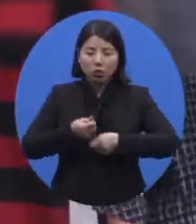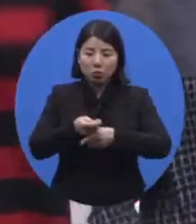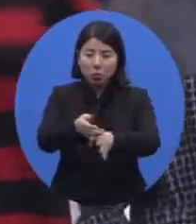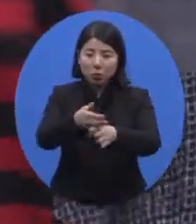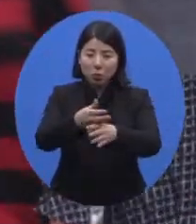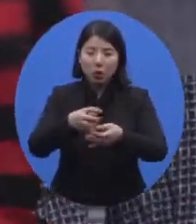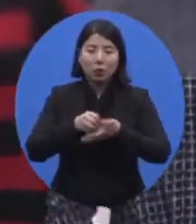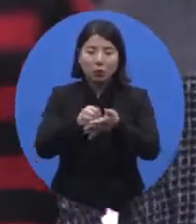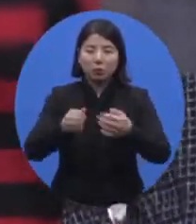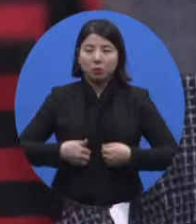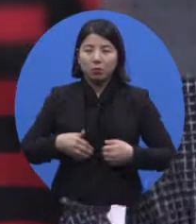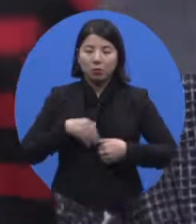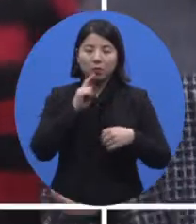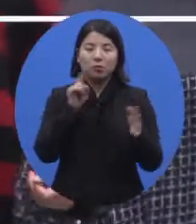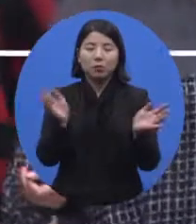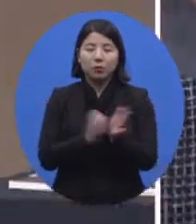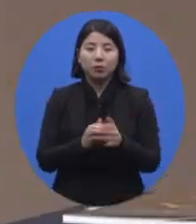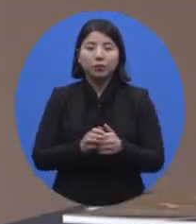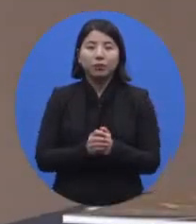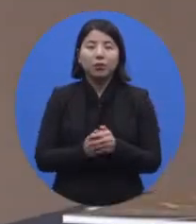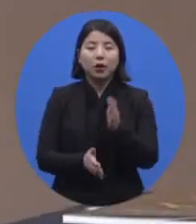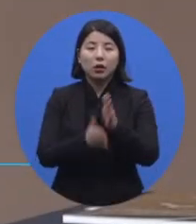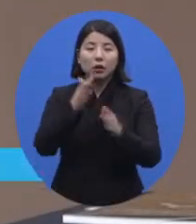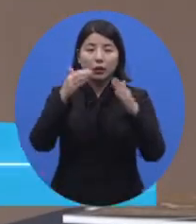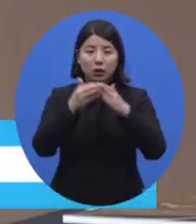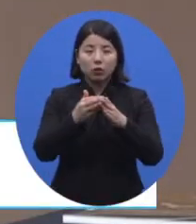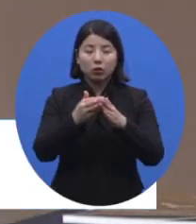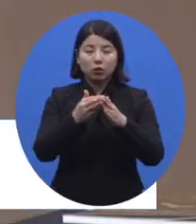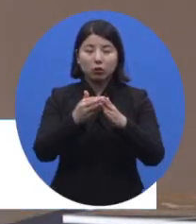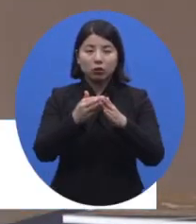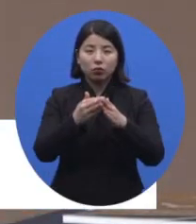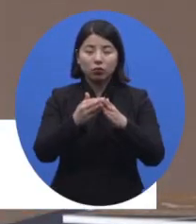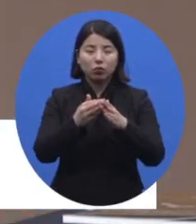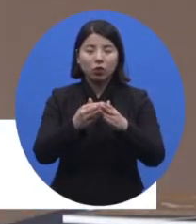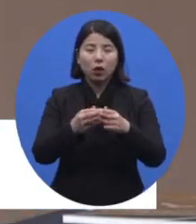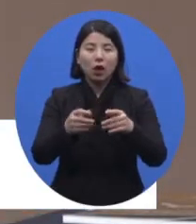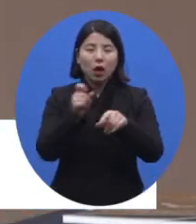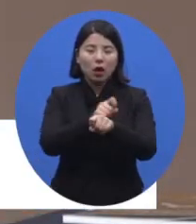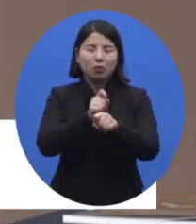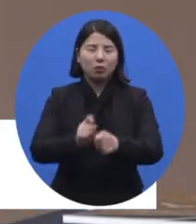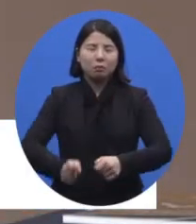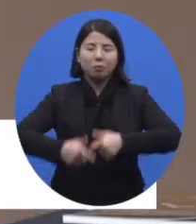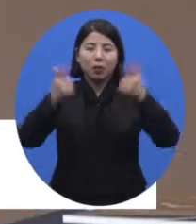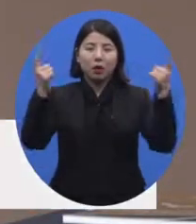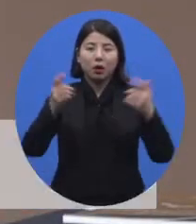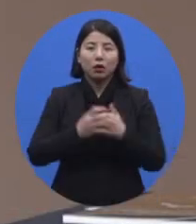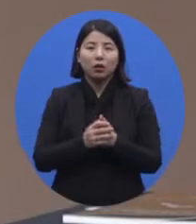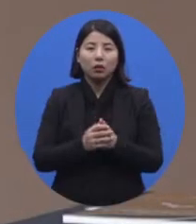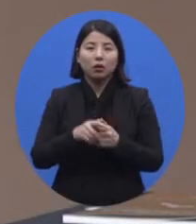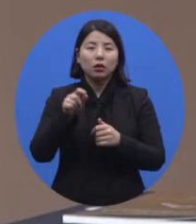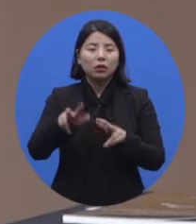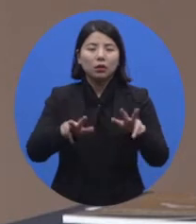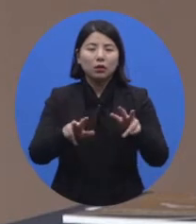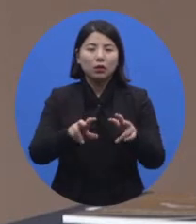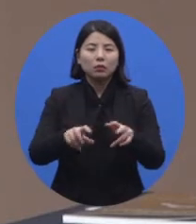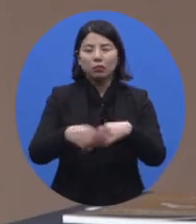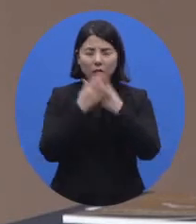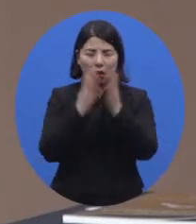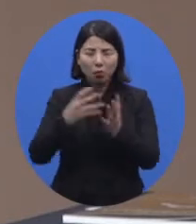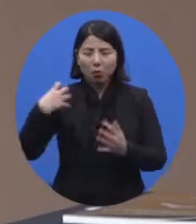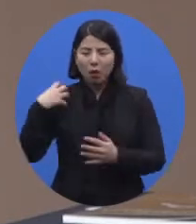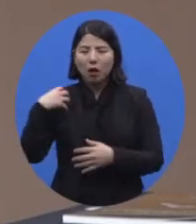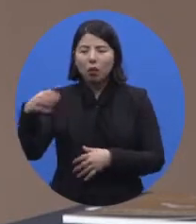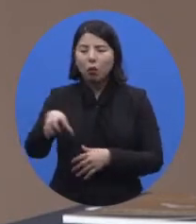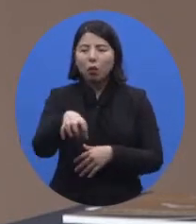반영되도록 개정해야 한다고 말했습니다. 시군 행정이 폭주되고 있습니다. 우리나라 시군구처럼 이렇게 일이 많은 데가 없습니다.